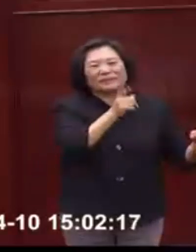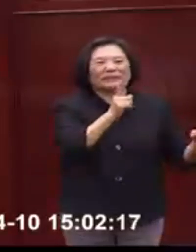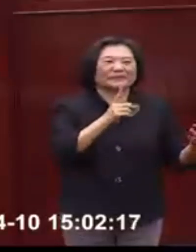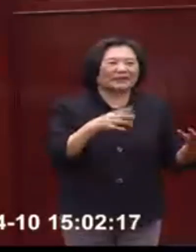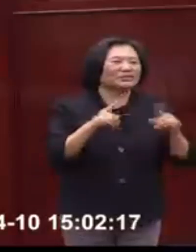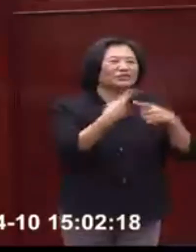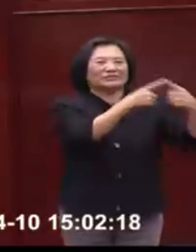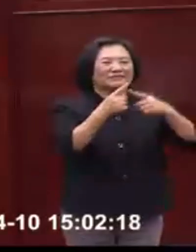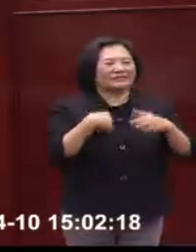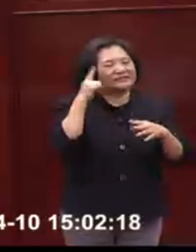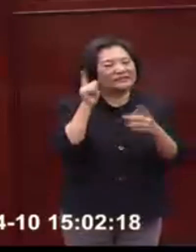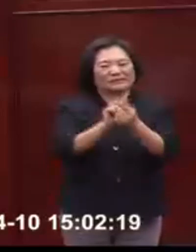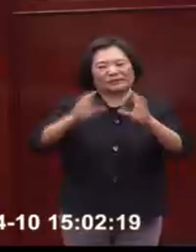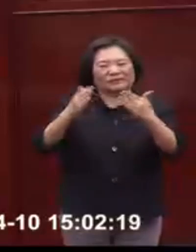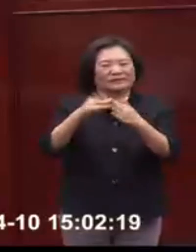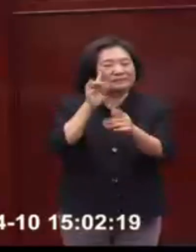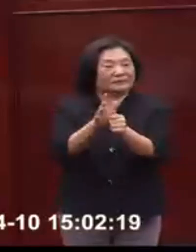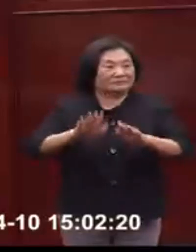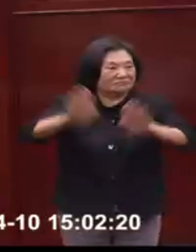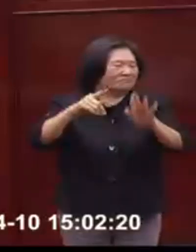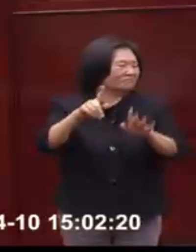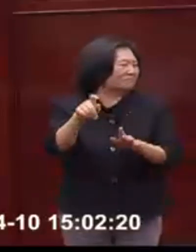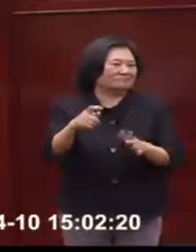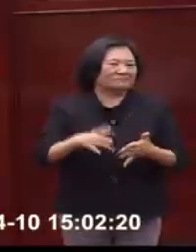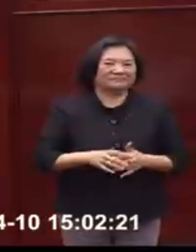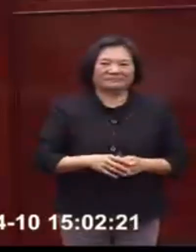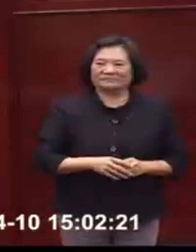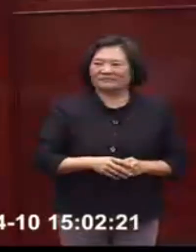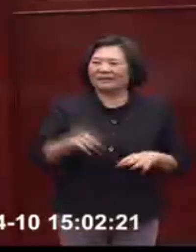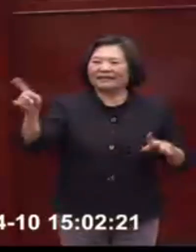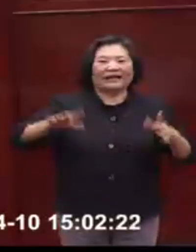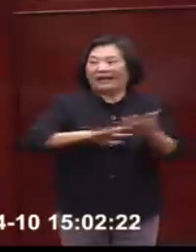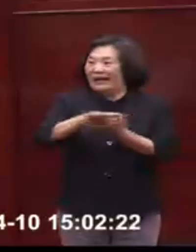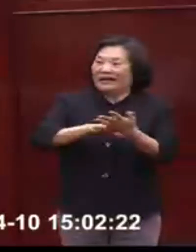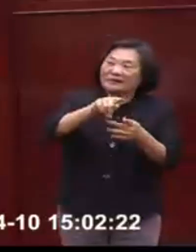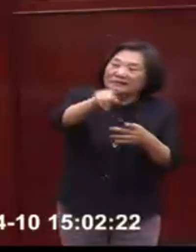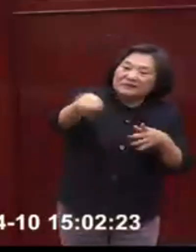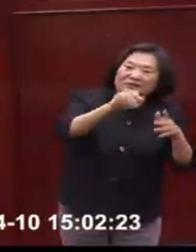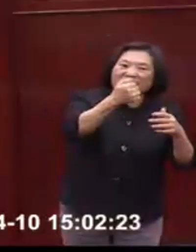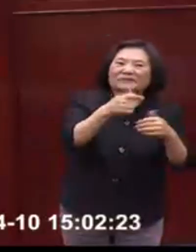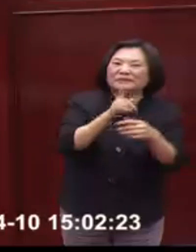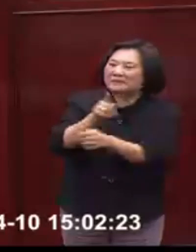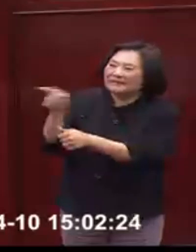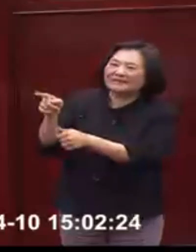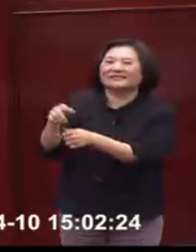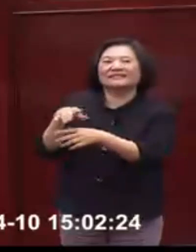口舌之争哦，对国家真的是没有帮忙。坦白讲，这个以后我会更小心。